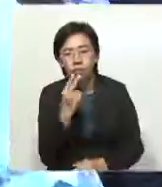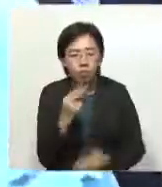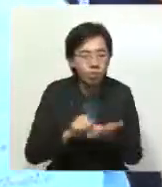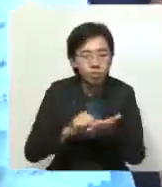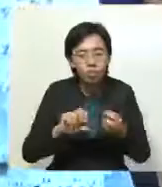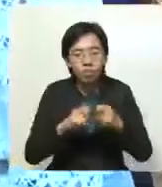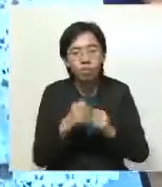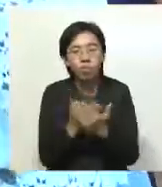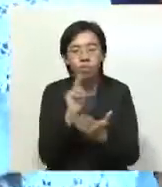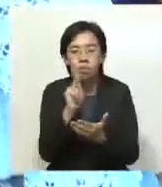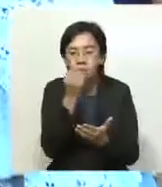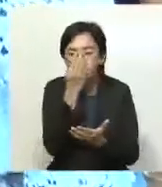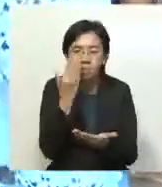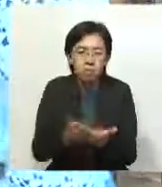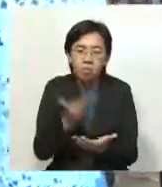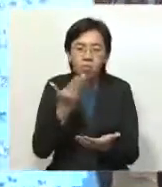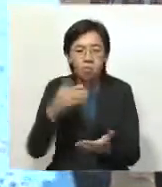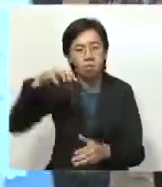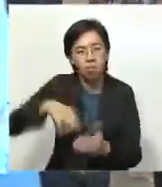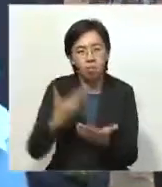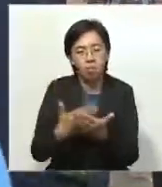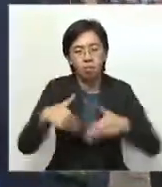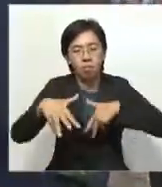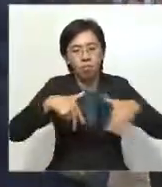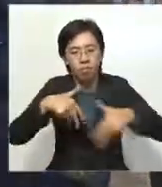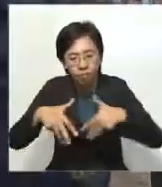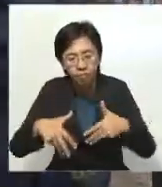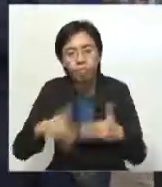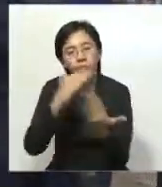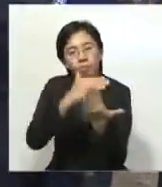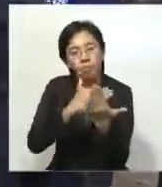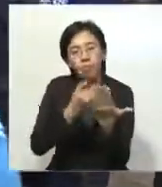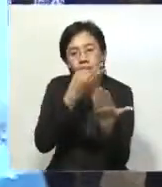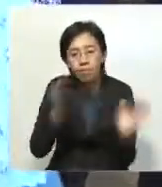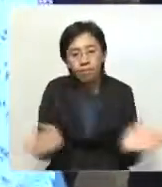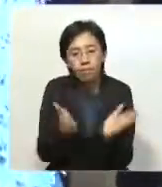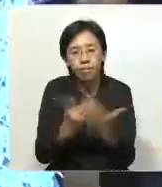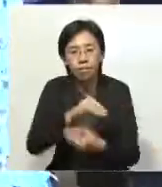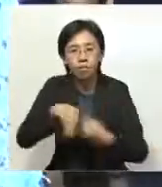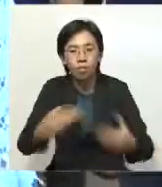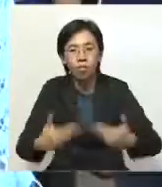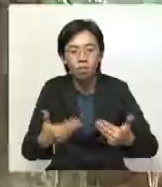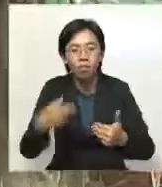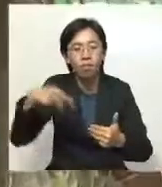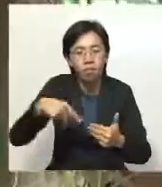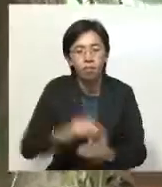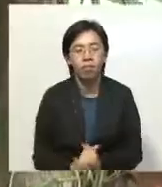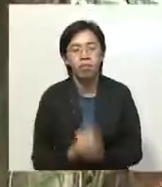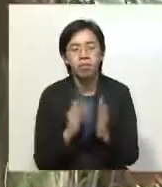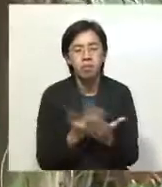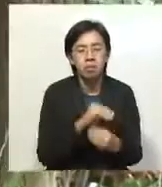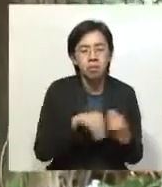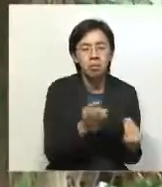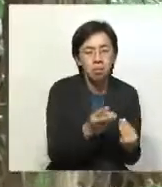าหนี้นอกระบบผ่านองค์กรการเงินชุมชนการจัดทำเมนูอาชีพสนับสนุนการสร้างรายได้เพิ่มให้ผู้มีรายได้น้อย